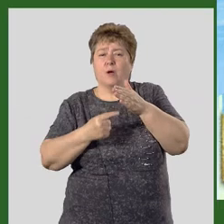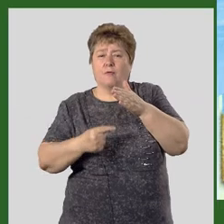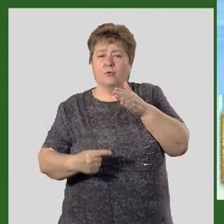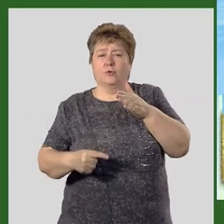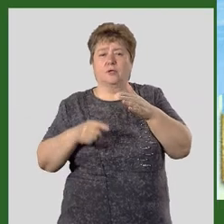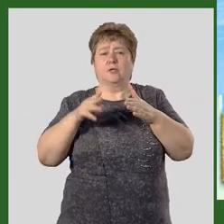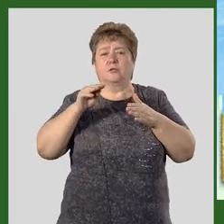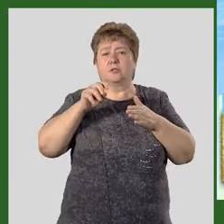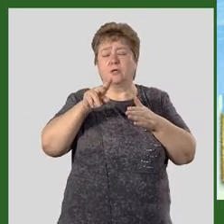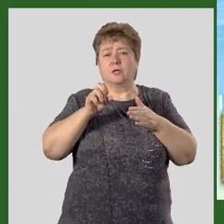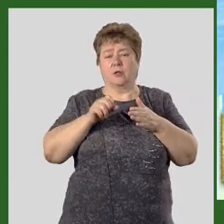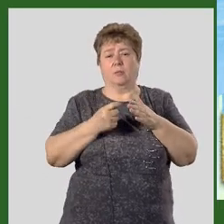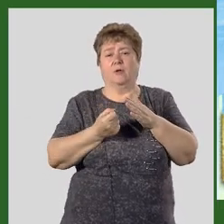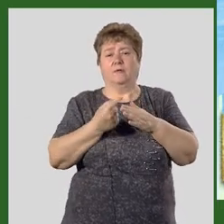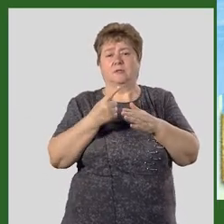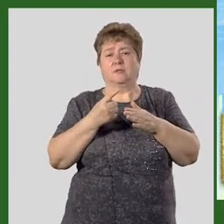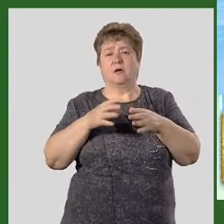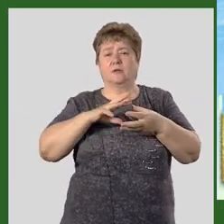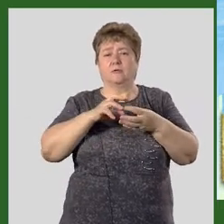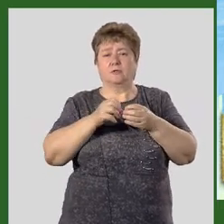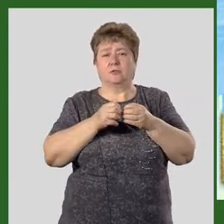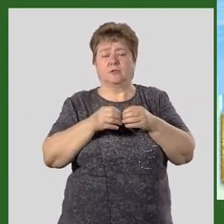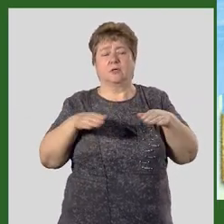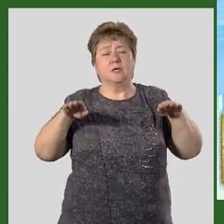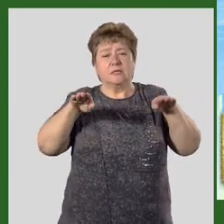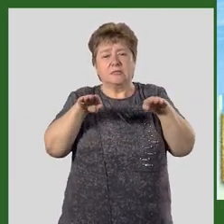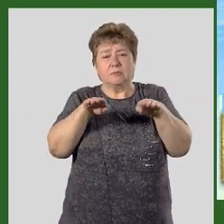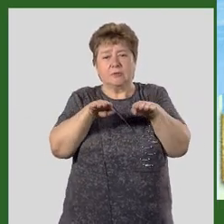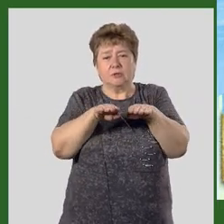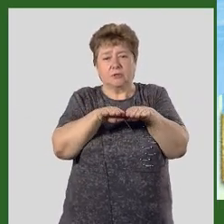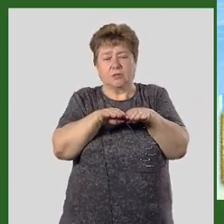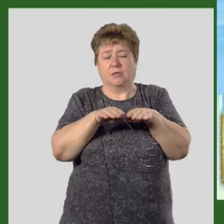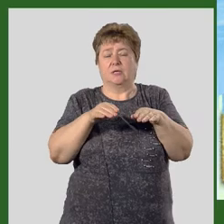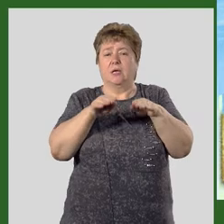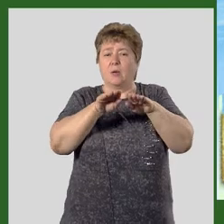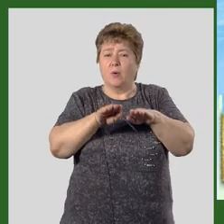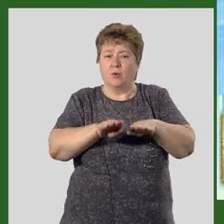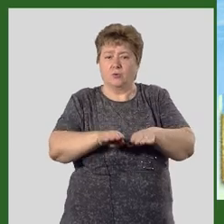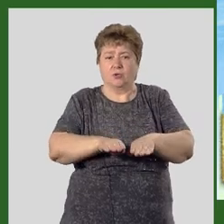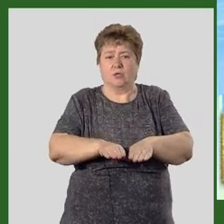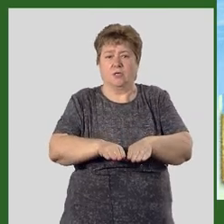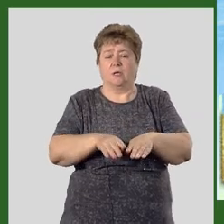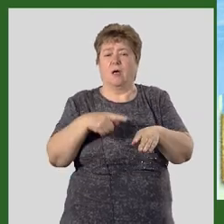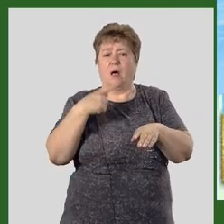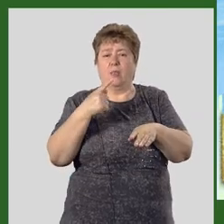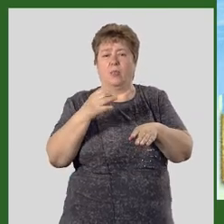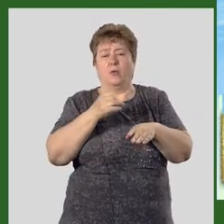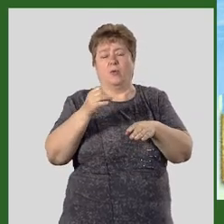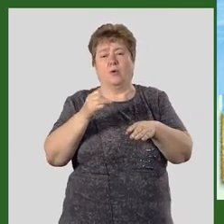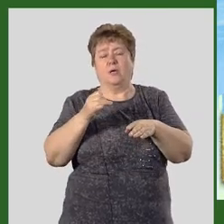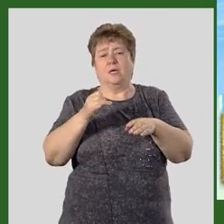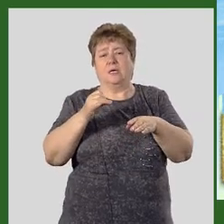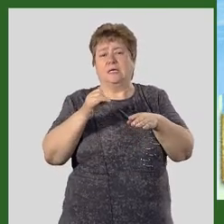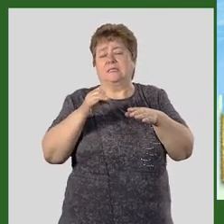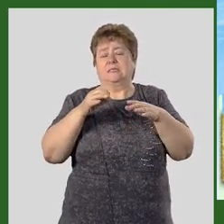Глубоководные желоба возникают в результате сближения и погружения одной